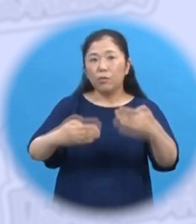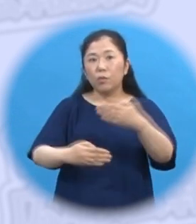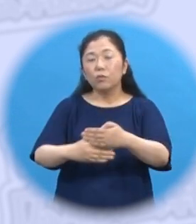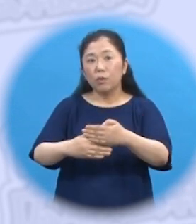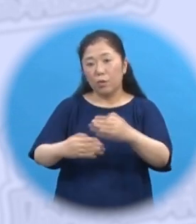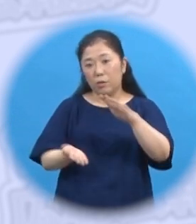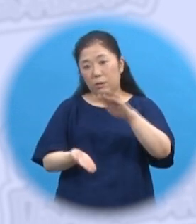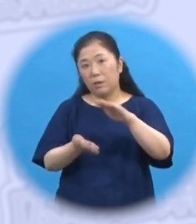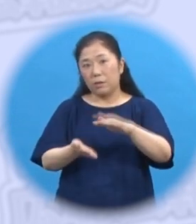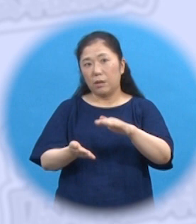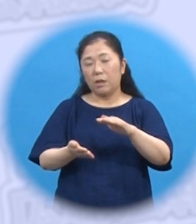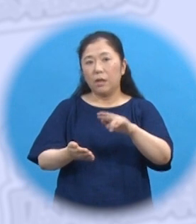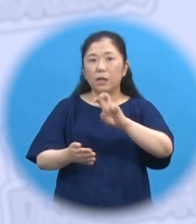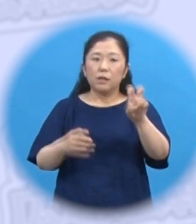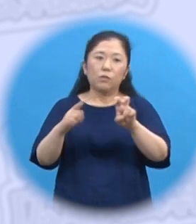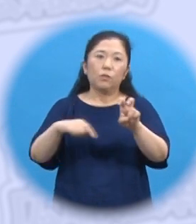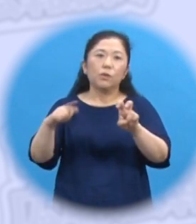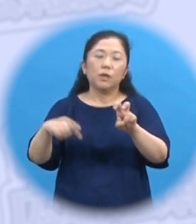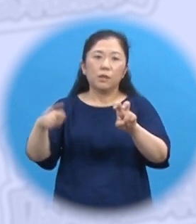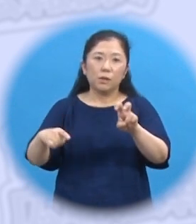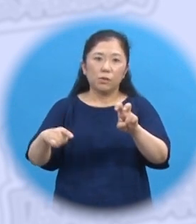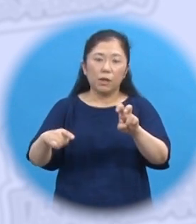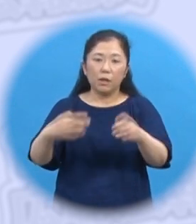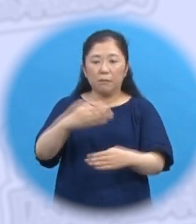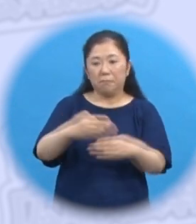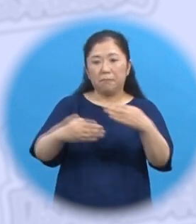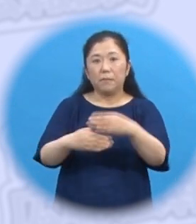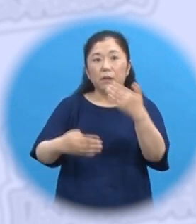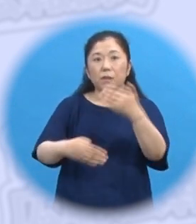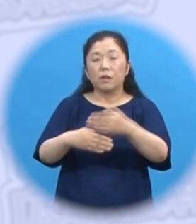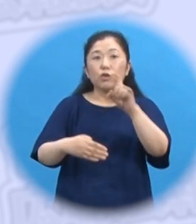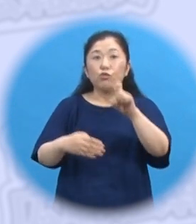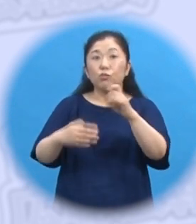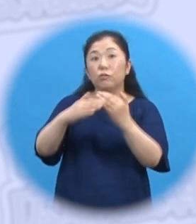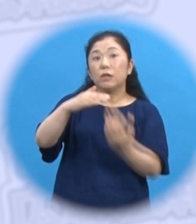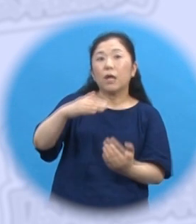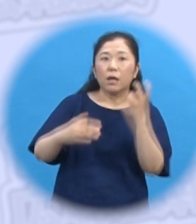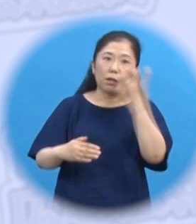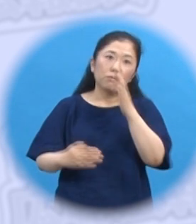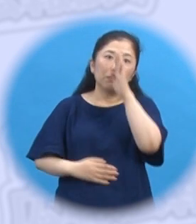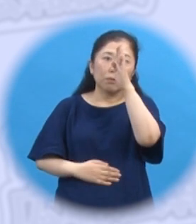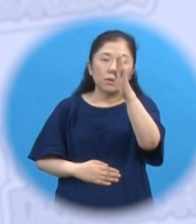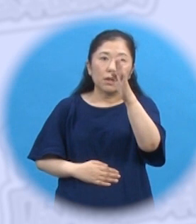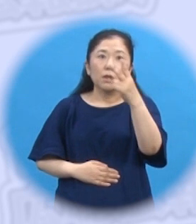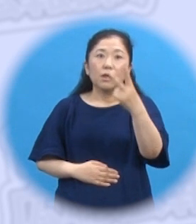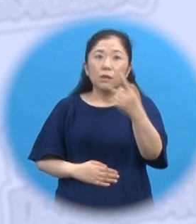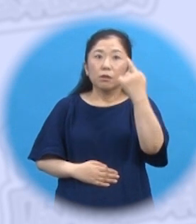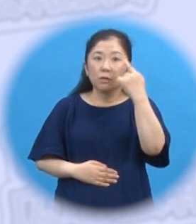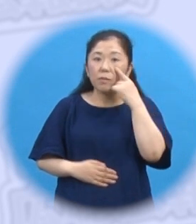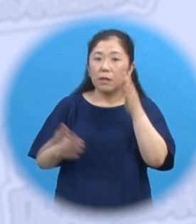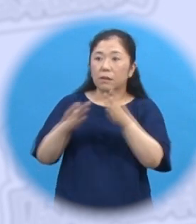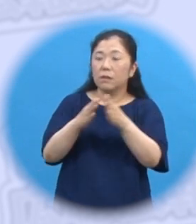はおよそ20センチなので、10段以下か確認してください。2つ目、塀の長